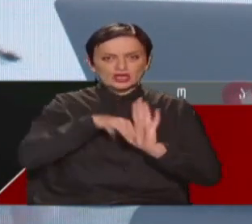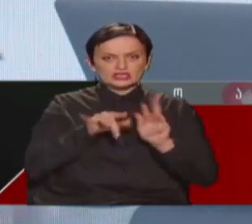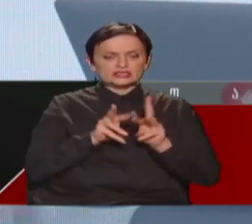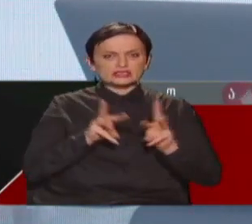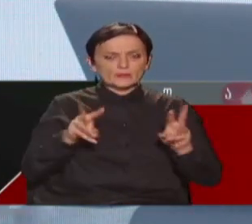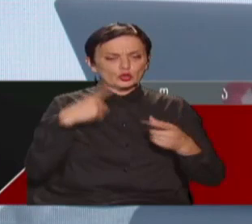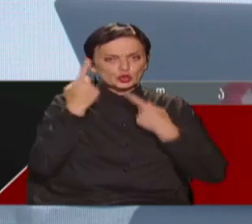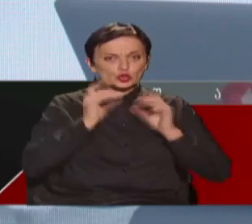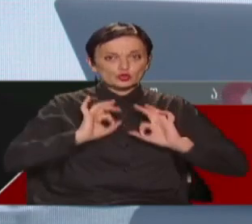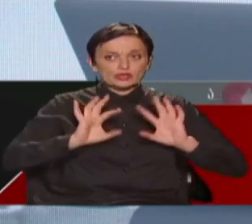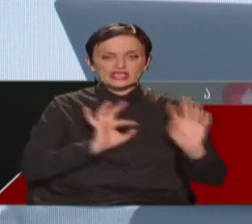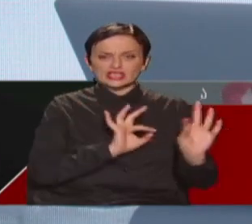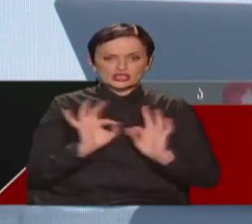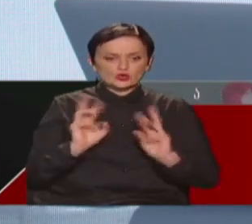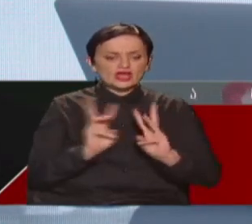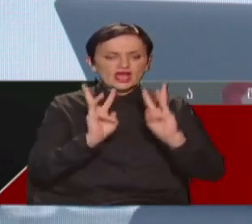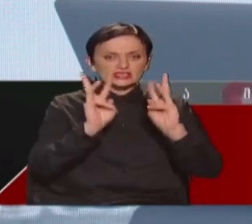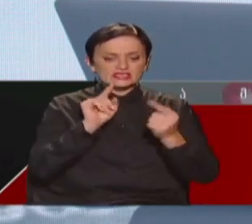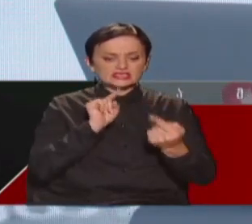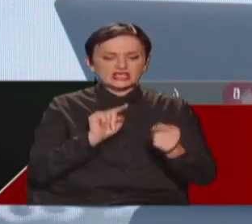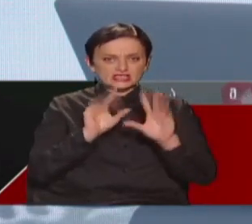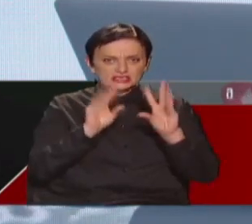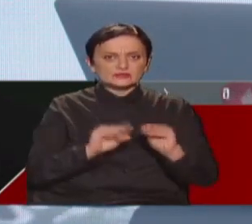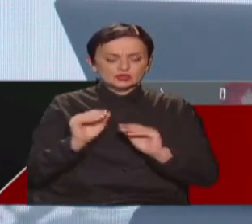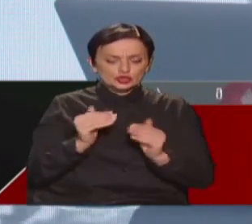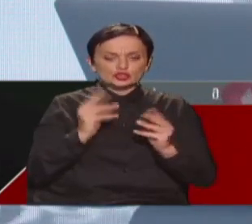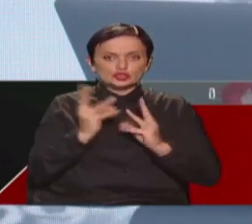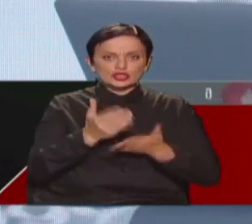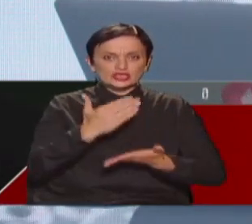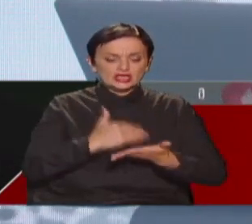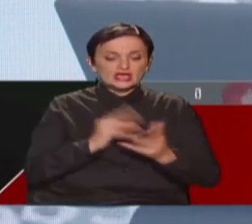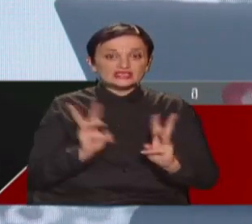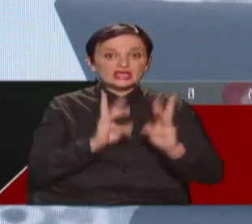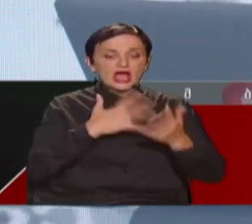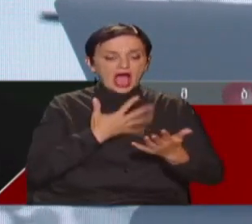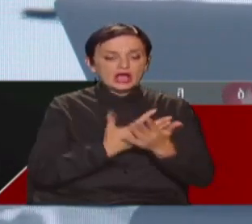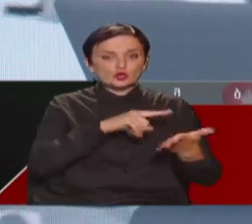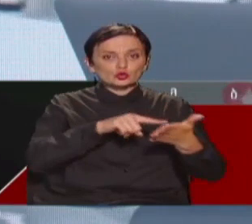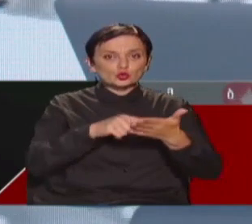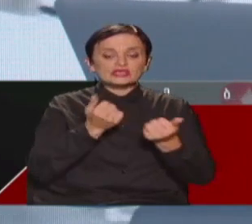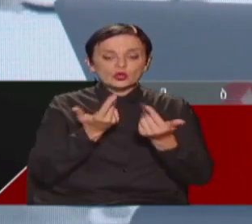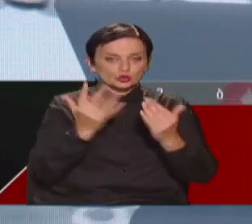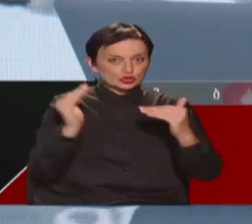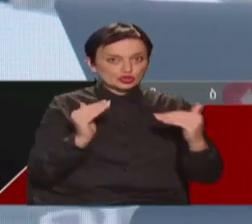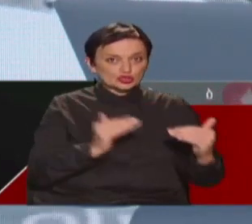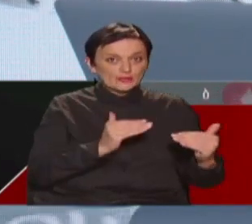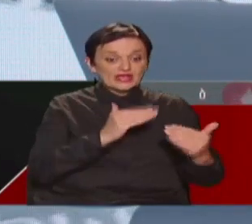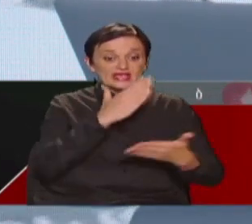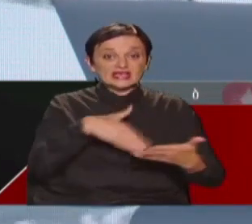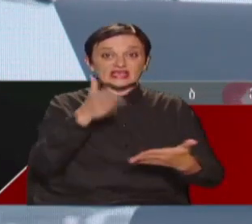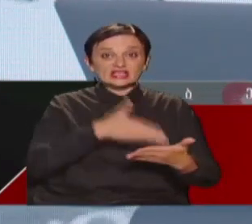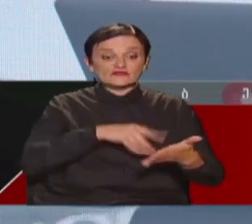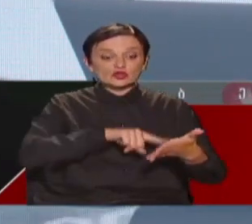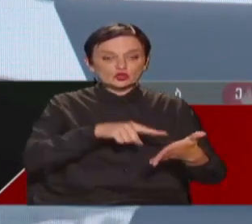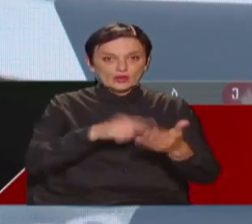să administrăm informații, intensivuri Hanzri Sacina, de Gosamușeau, Biședega, Cecli Sakti, Uri Kerebis Raude, Nuba, Șemcivda, dar liquidire Buli Kerebis Raude,